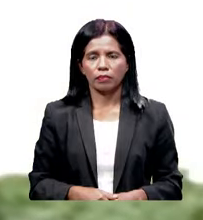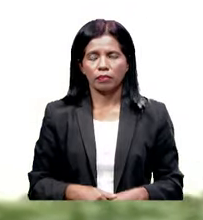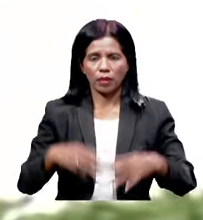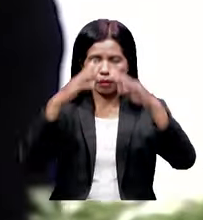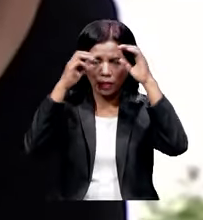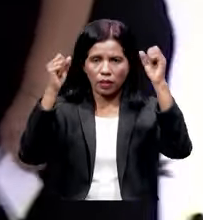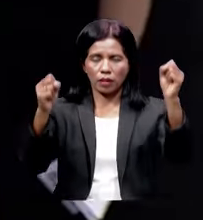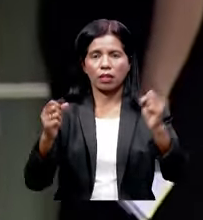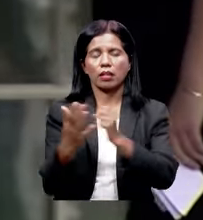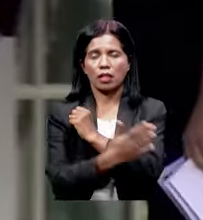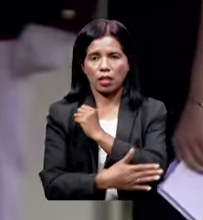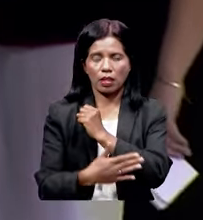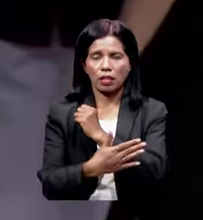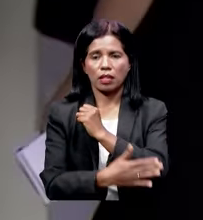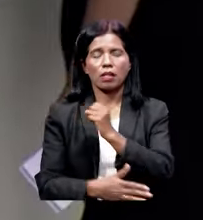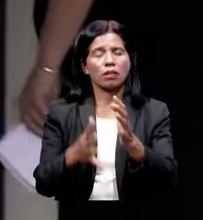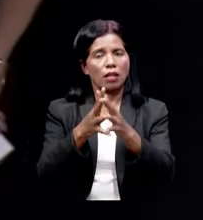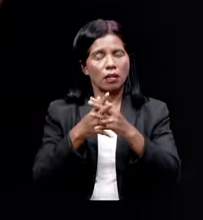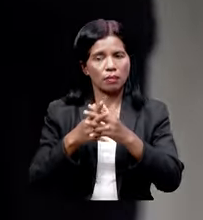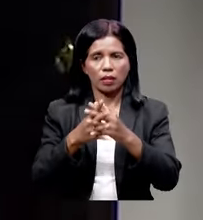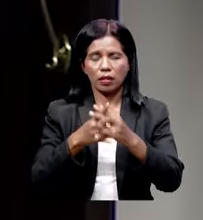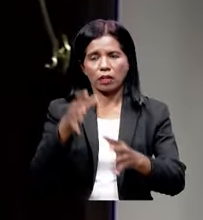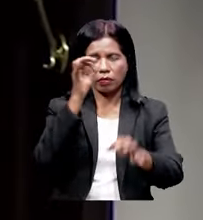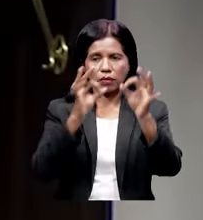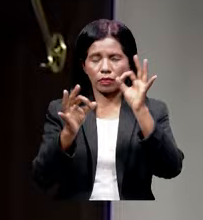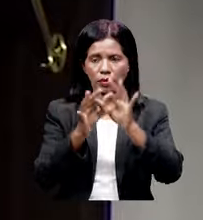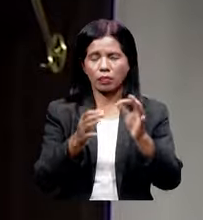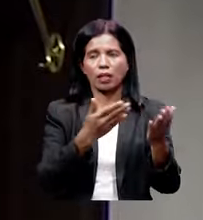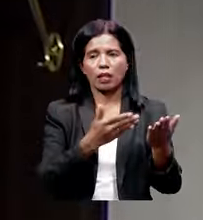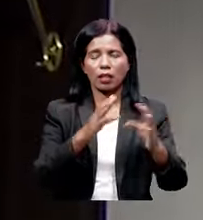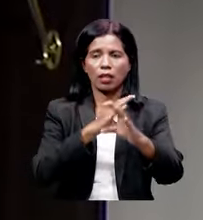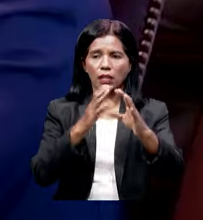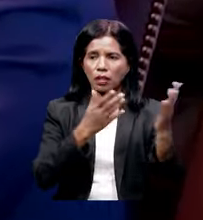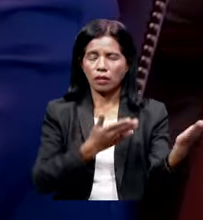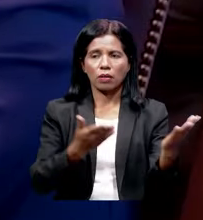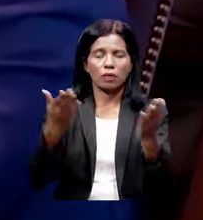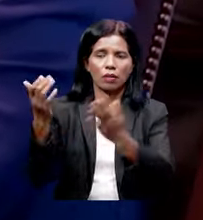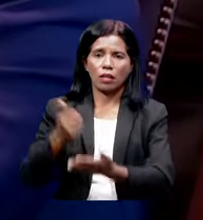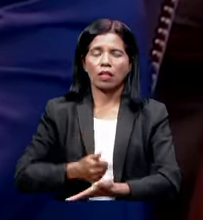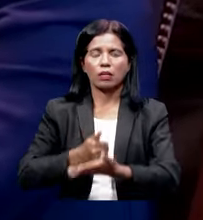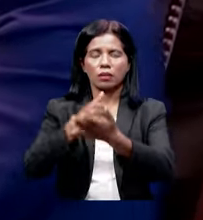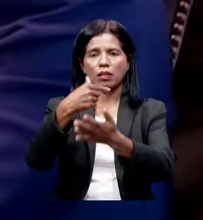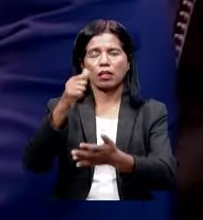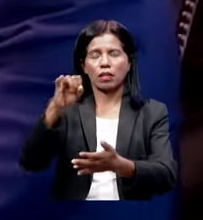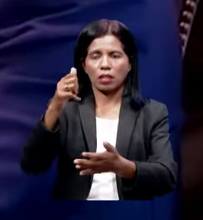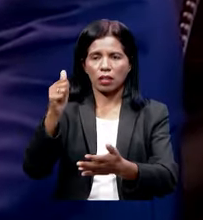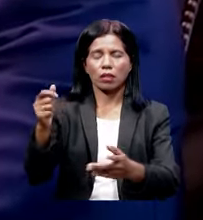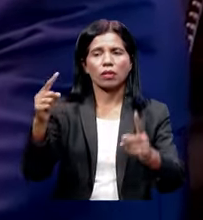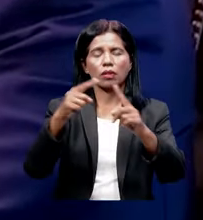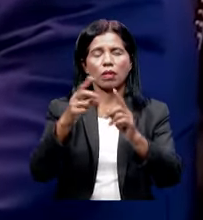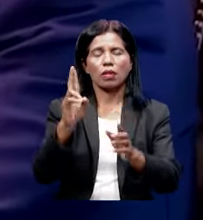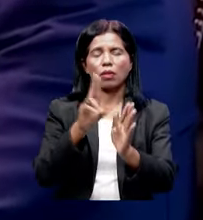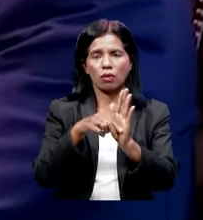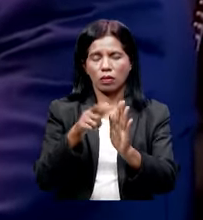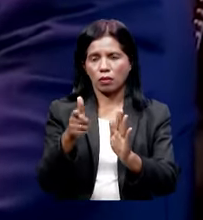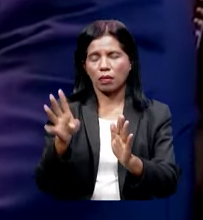Presidente dos Estados Unidos da América, Joe Biden, fez cata caminhão nebe transporta apoio humanitário a Gaza, seito ia horas ronulo